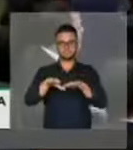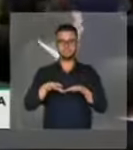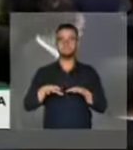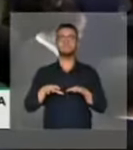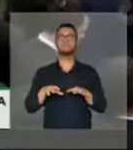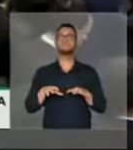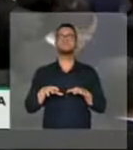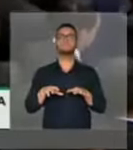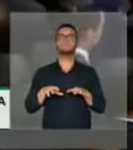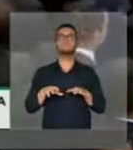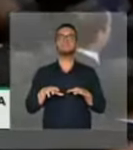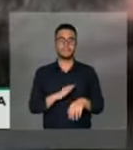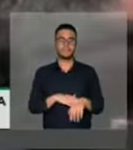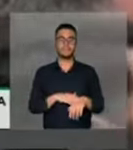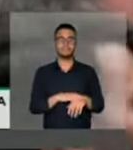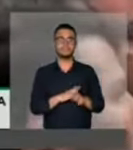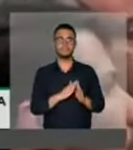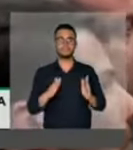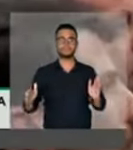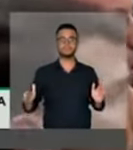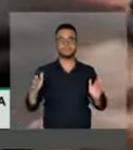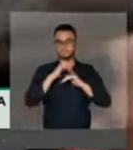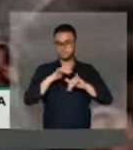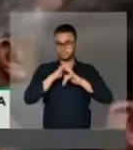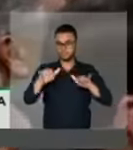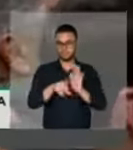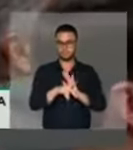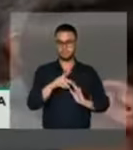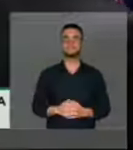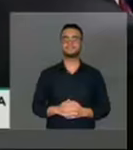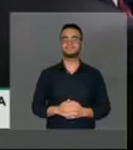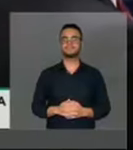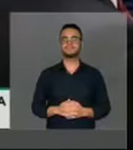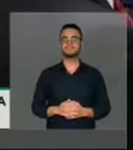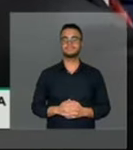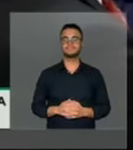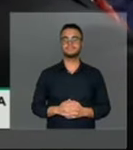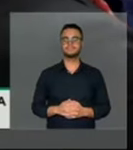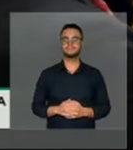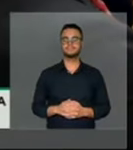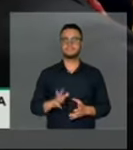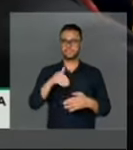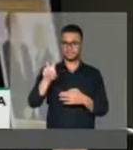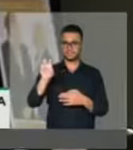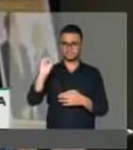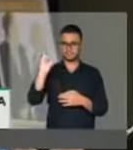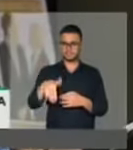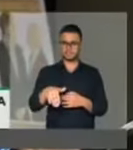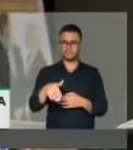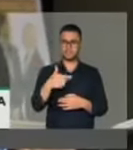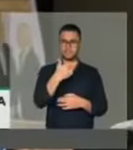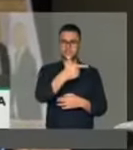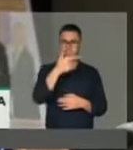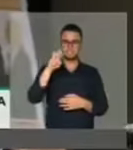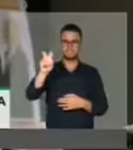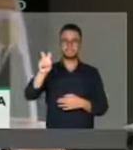qui m'a event toile l'ambiance est électrique dans la salle les députés doivent se prononcer sur l'ouverture d'un procès pour